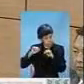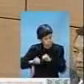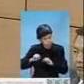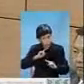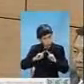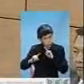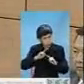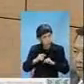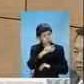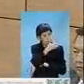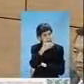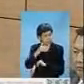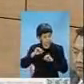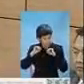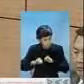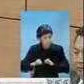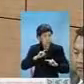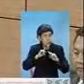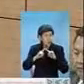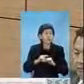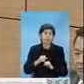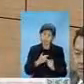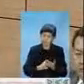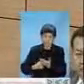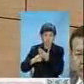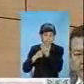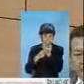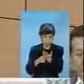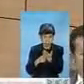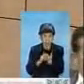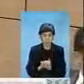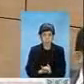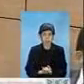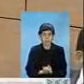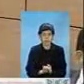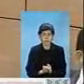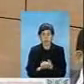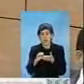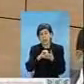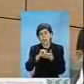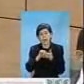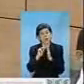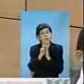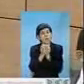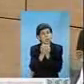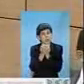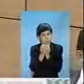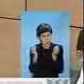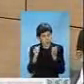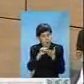จาระหว่างประเทศจึงมีการยื่นร่างแก้ไขรัฐธรรมนูญฉบับ